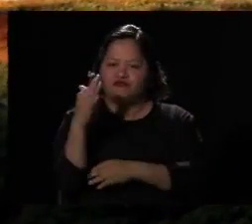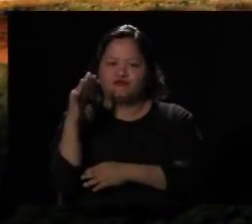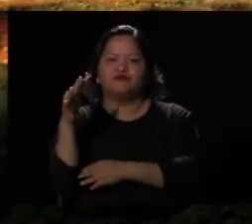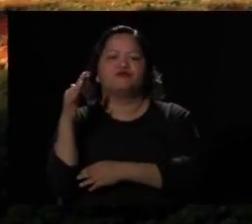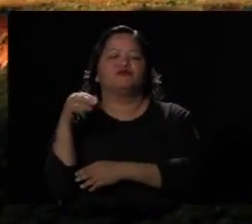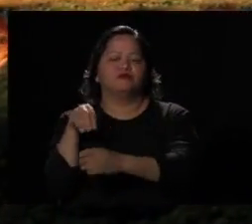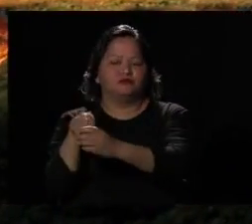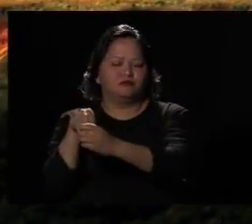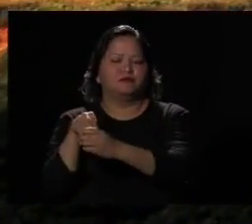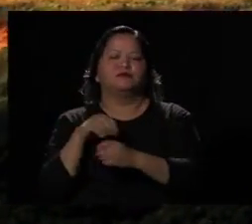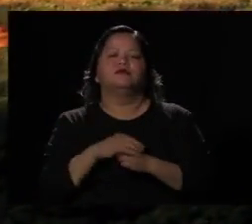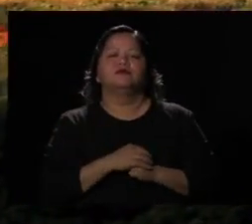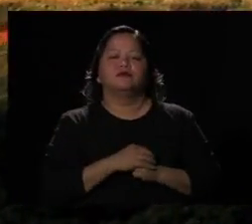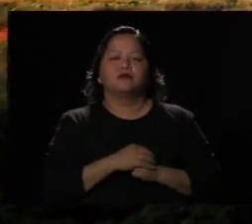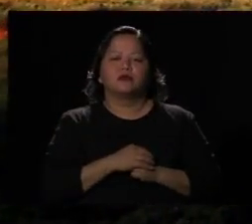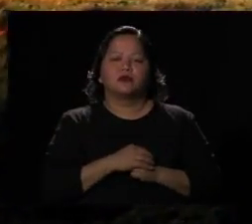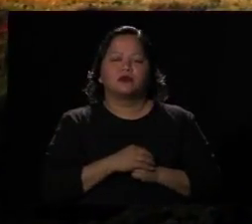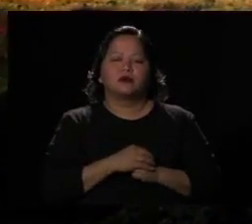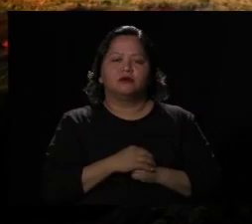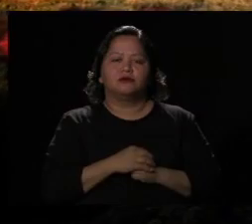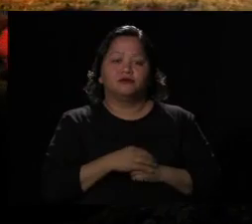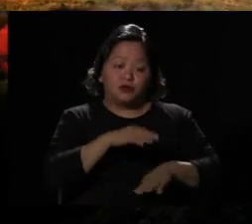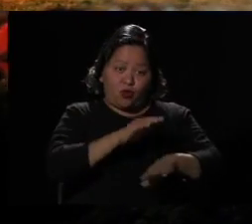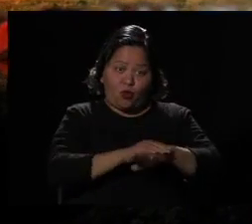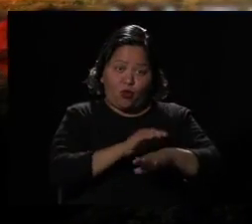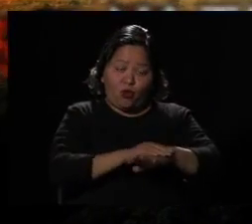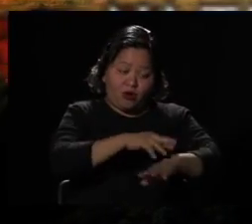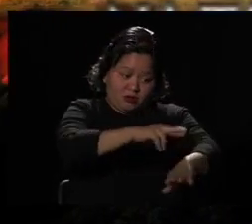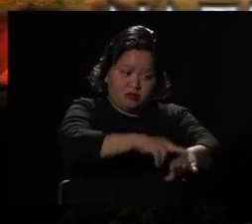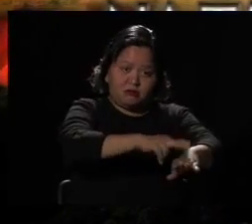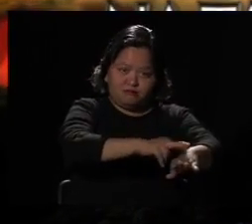Jan giiatso siha.